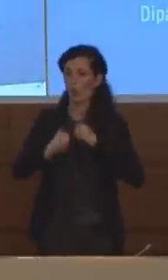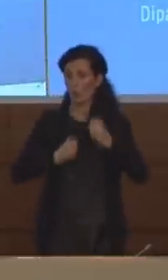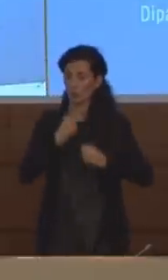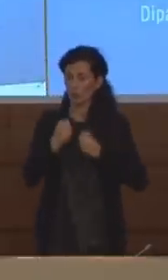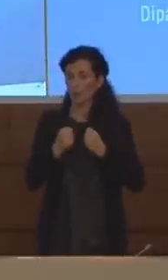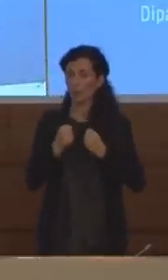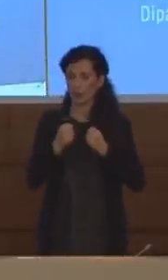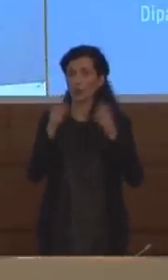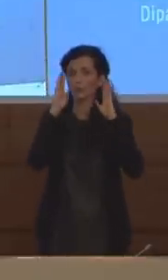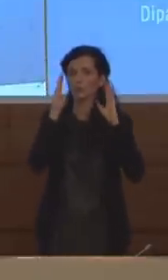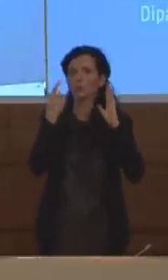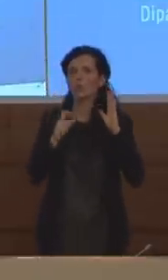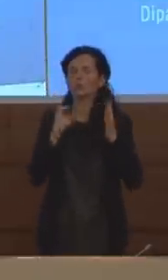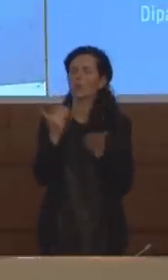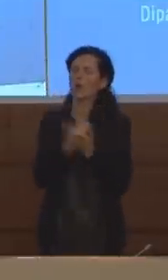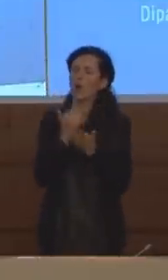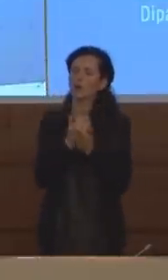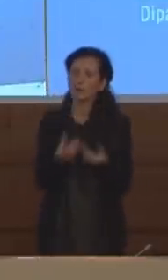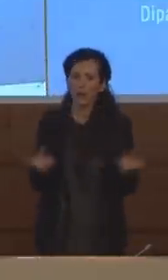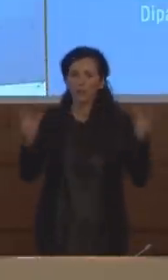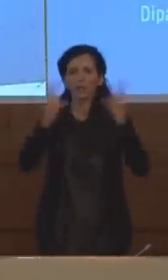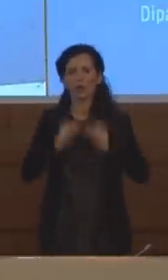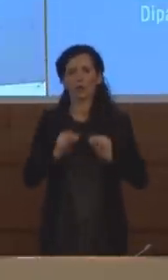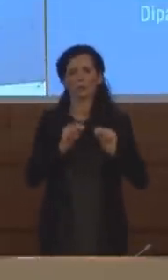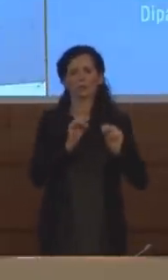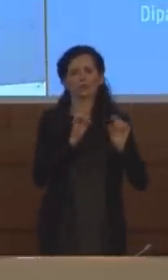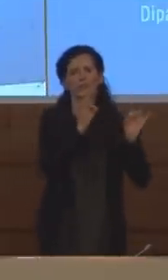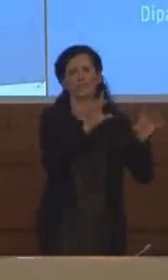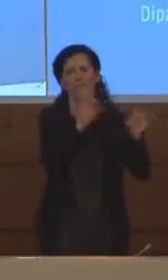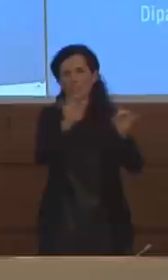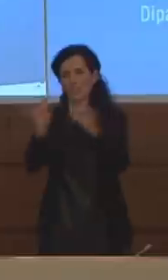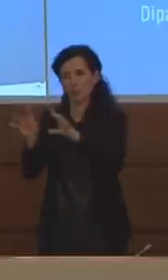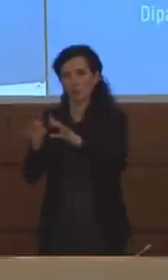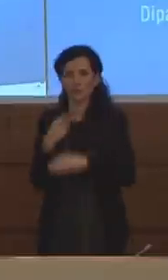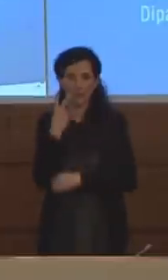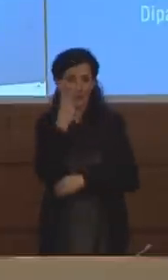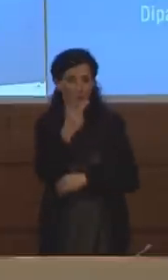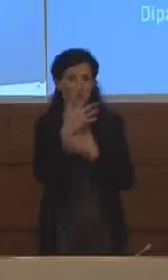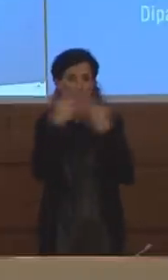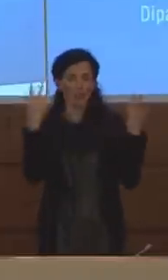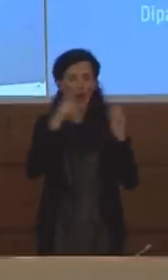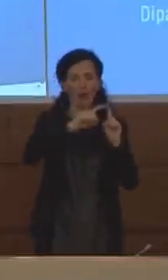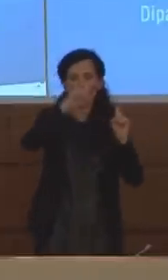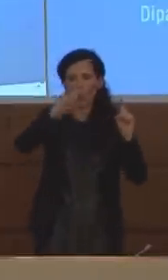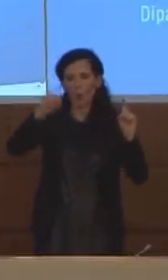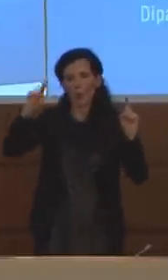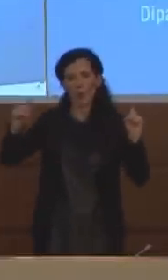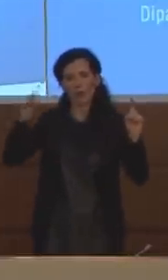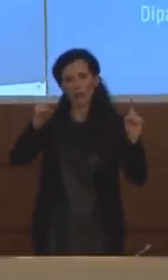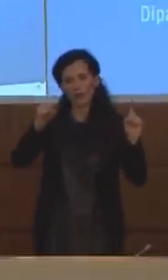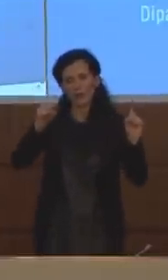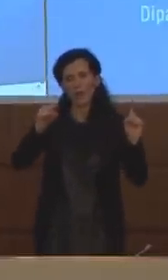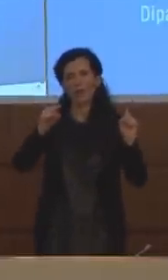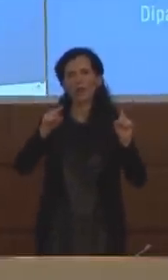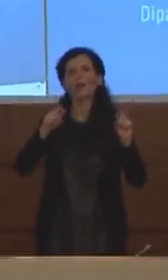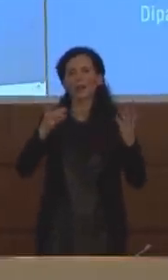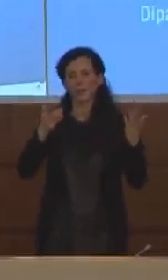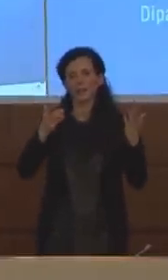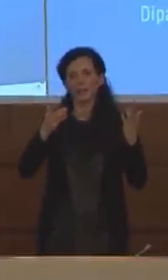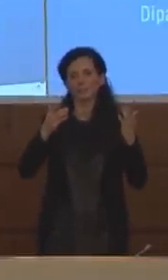ripartenza non hai partenza e le curve e le abbiamo viste come gli effetti che fanno e credo che